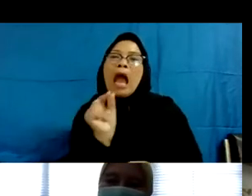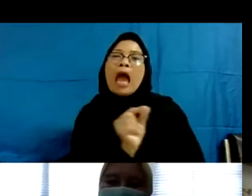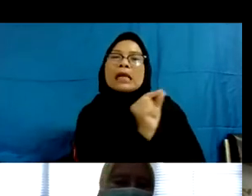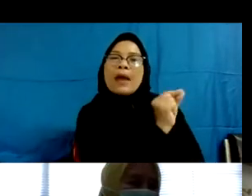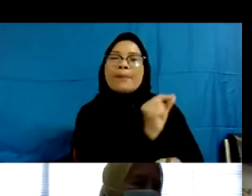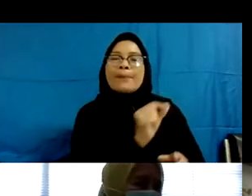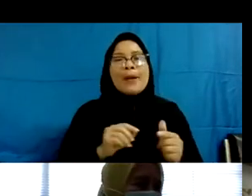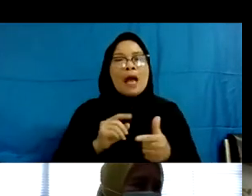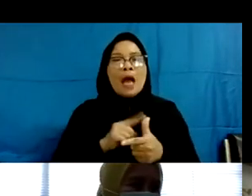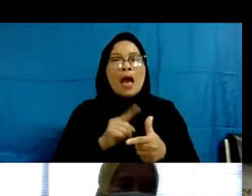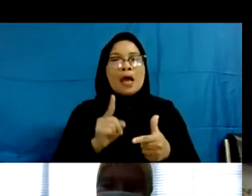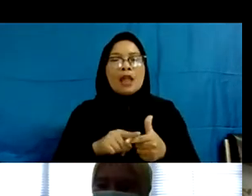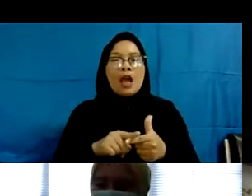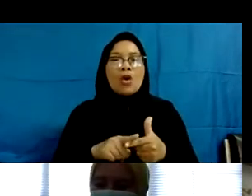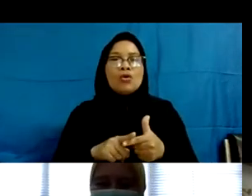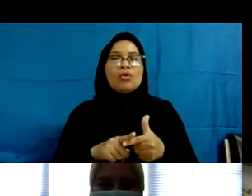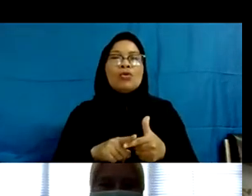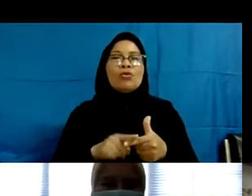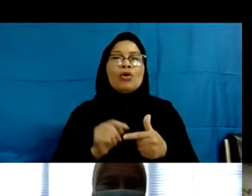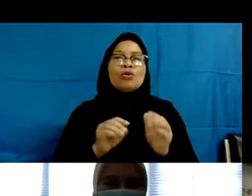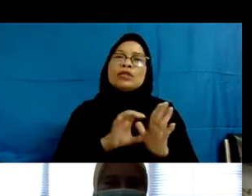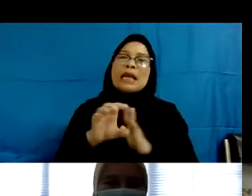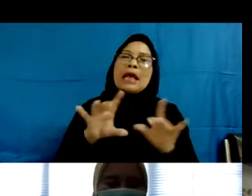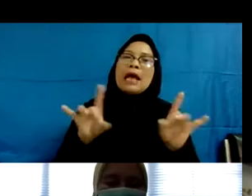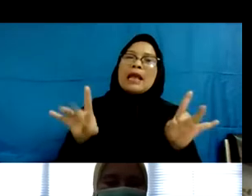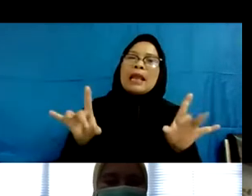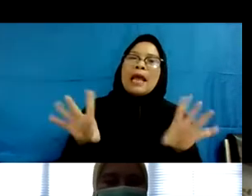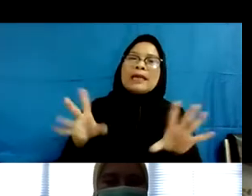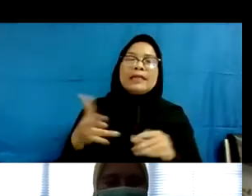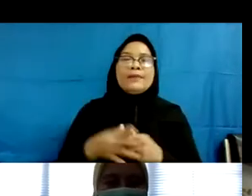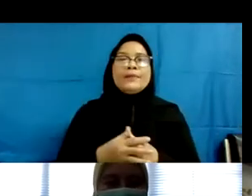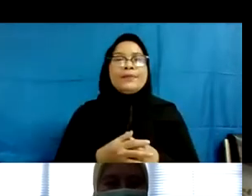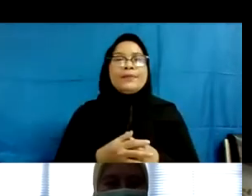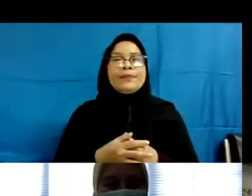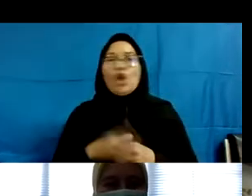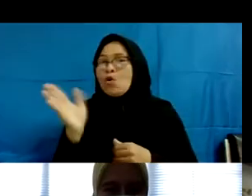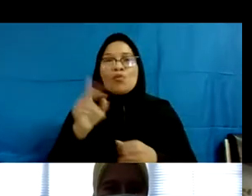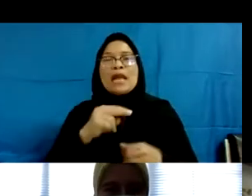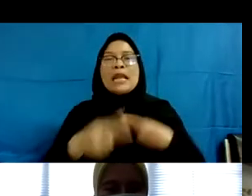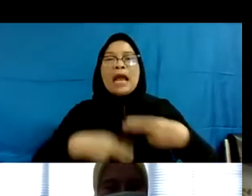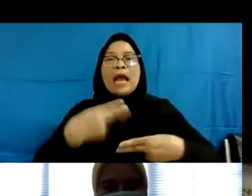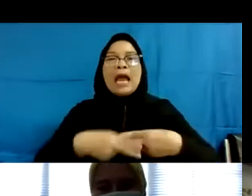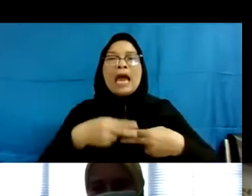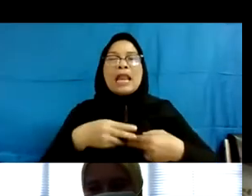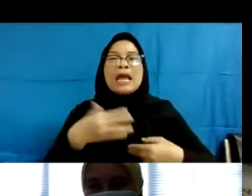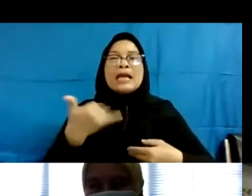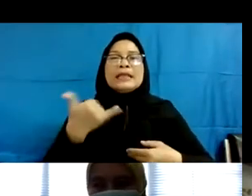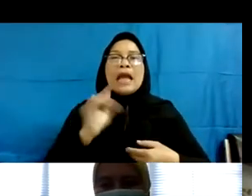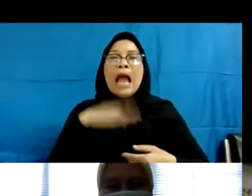dalam bentuk alternatif lainnya seperti itu. Jadi bukan hal yang aneh, bukan hal yang